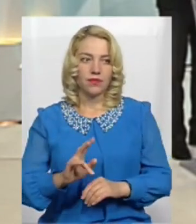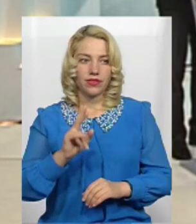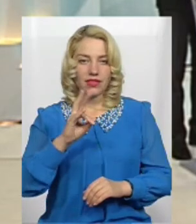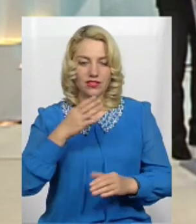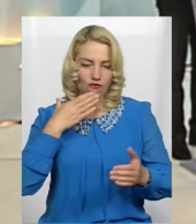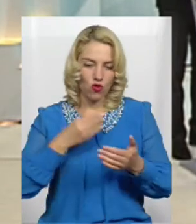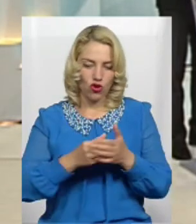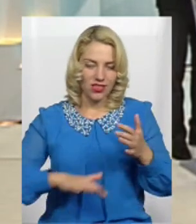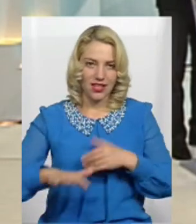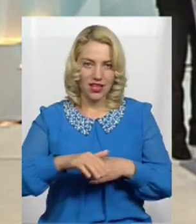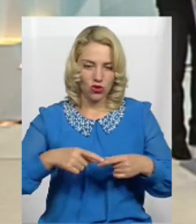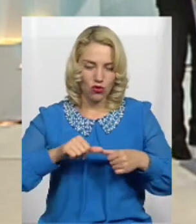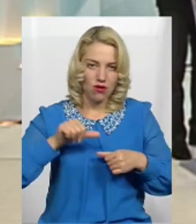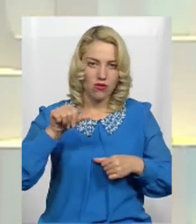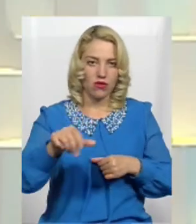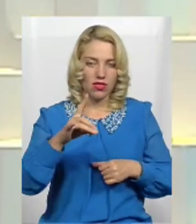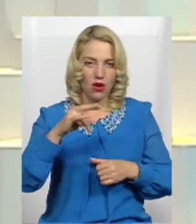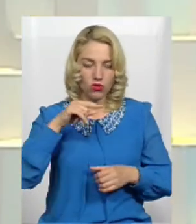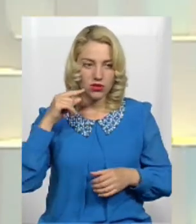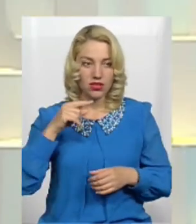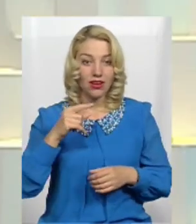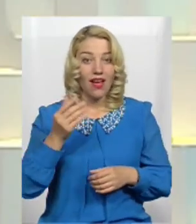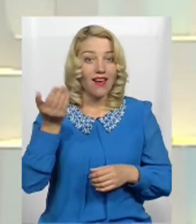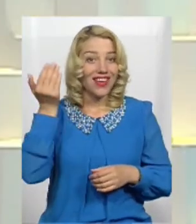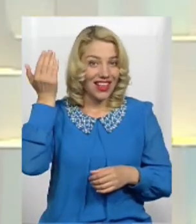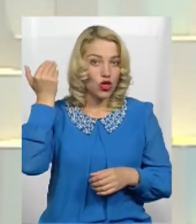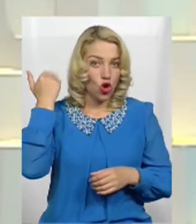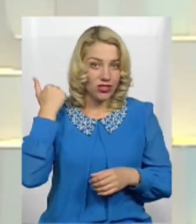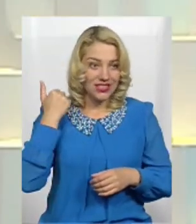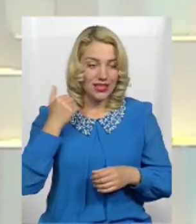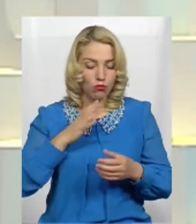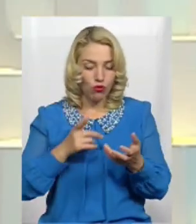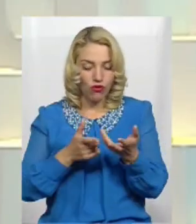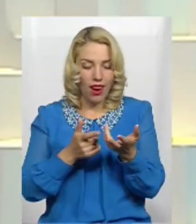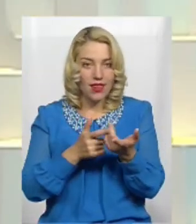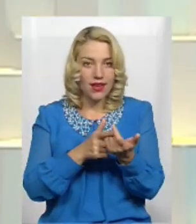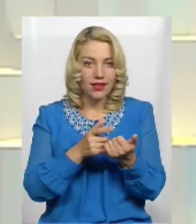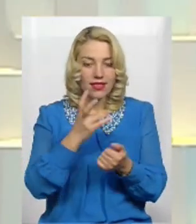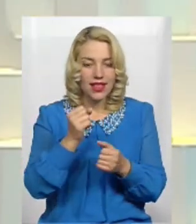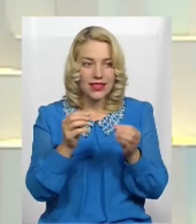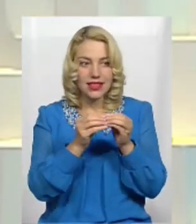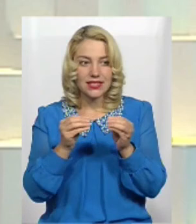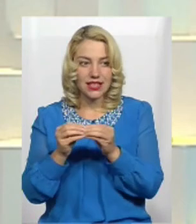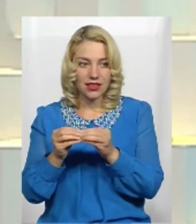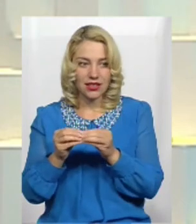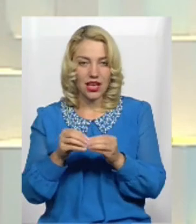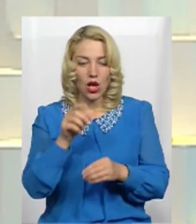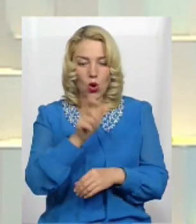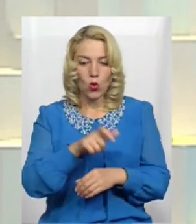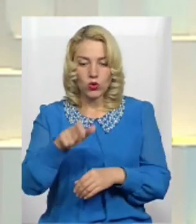на свою територію, на територію Росії. І тоді лік йшов на десятки людських